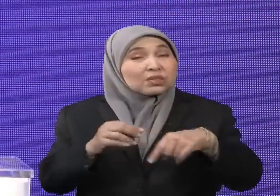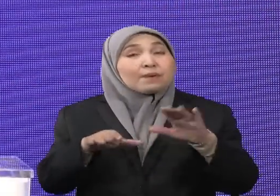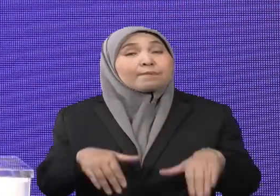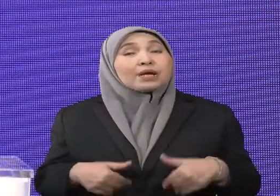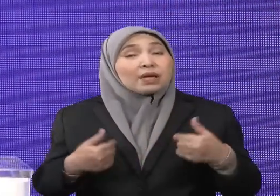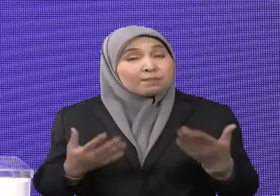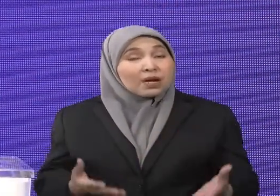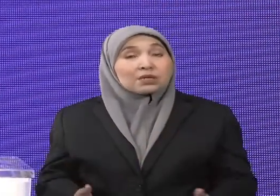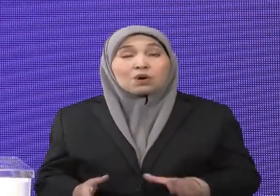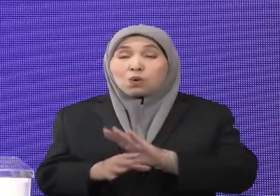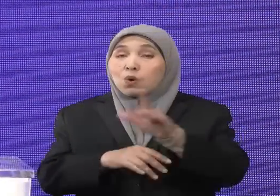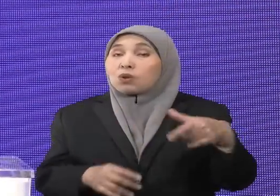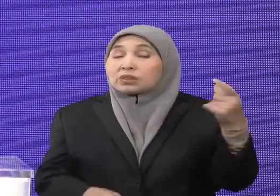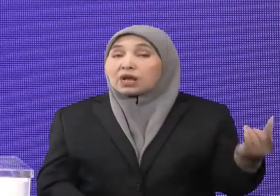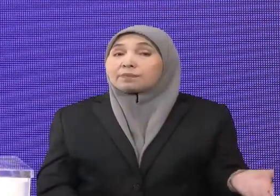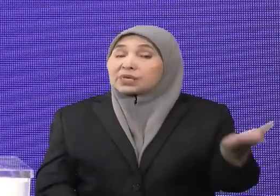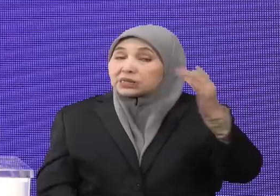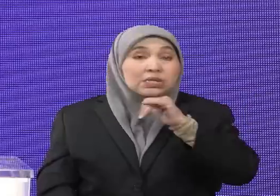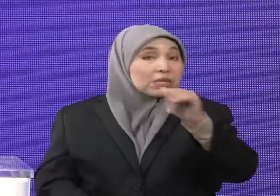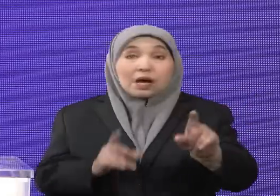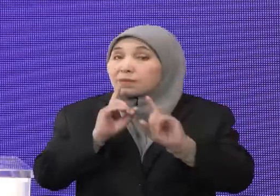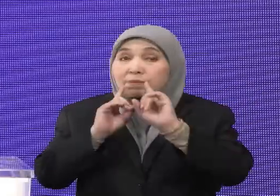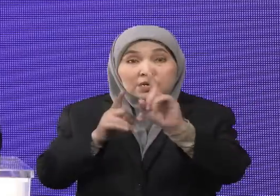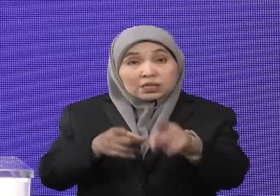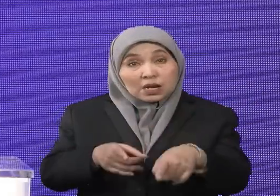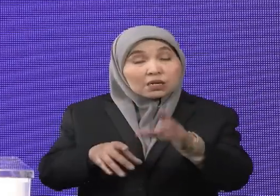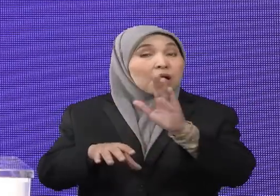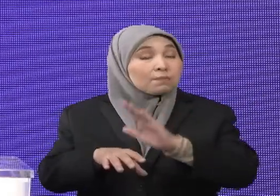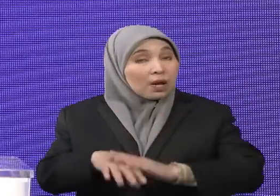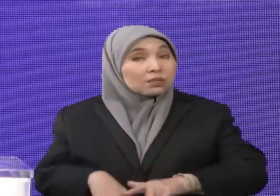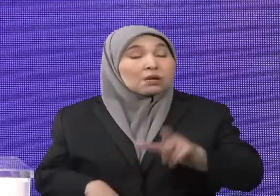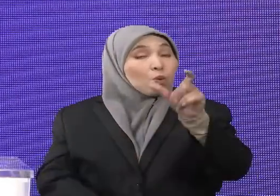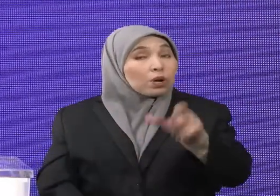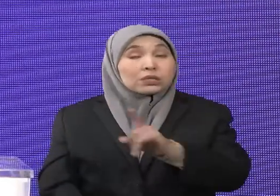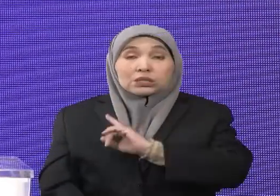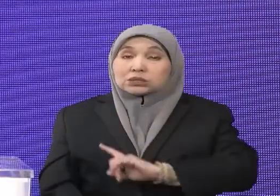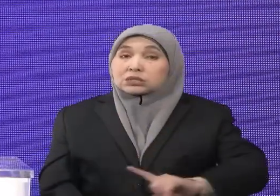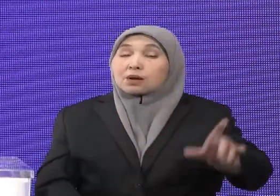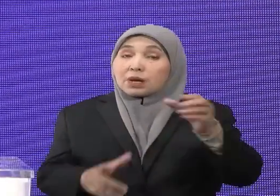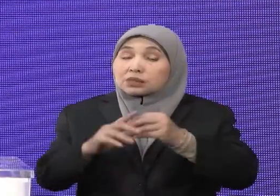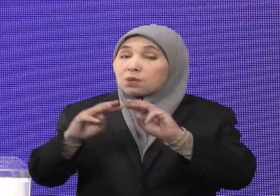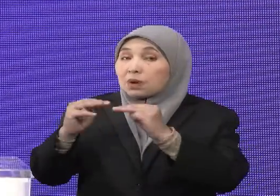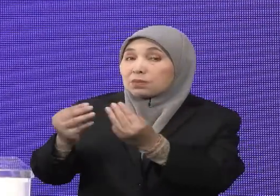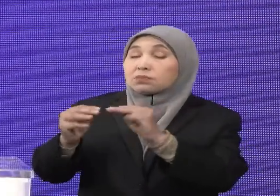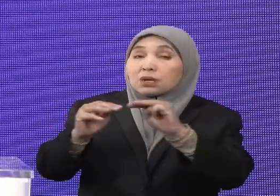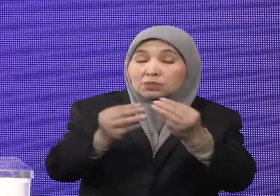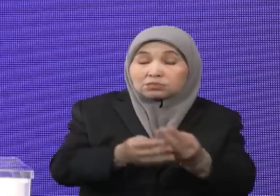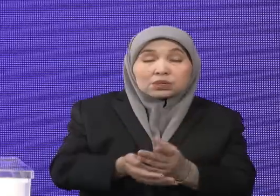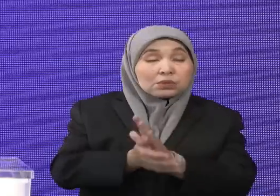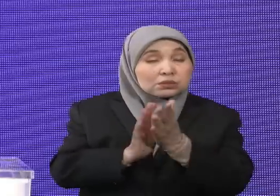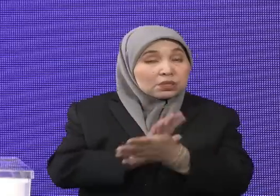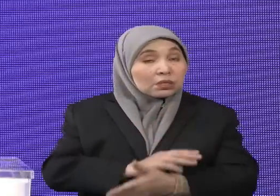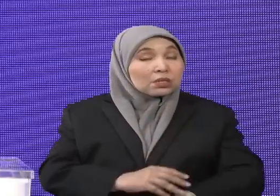para para nabi tidak memerintahkan kepada umat Islam ataupun kepada kaum-kaum mereka agama mereka